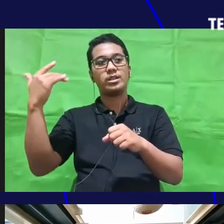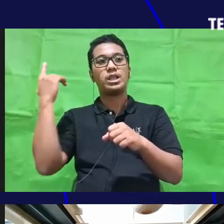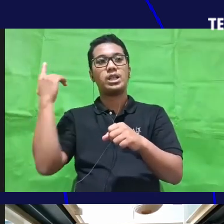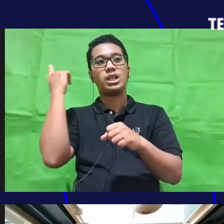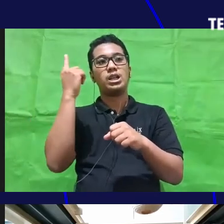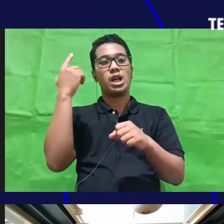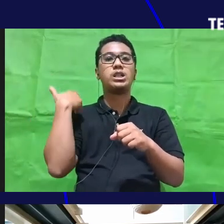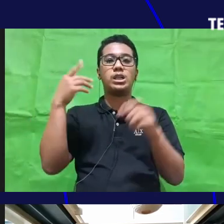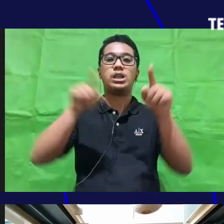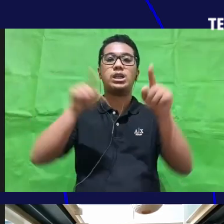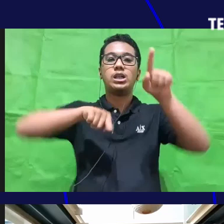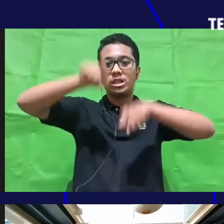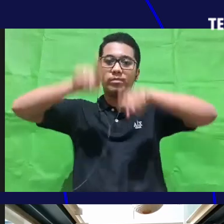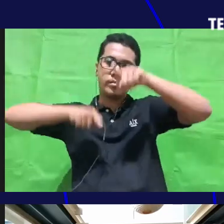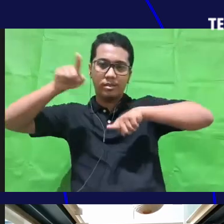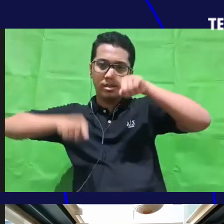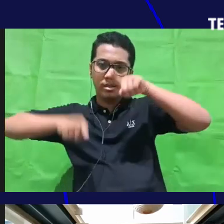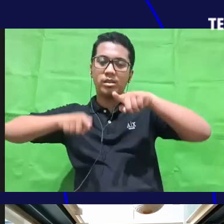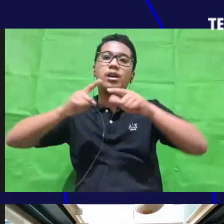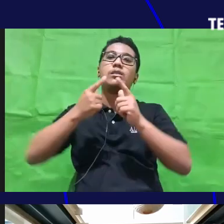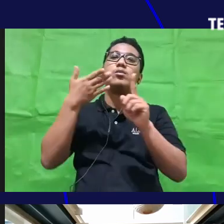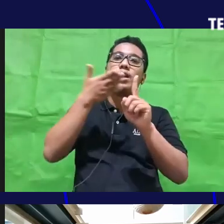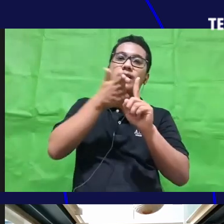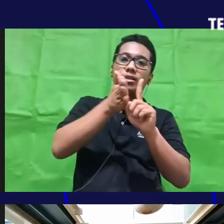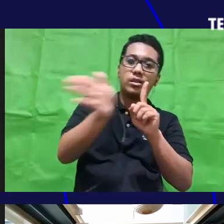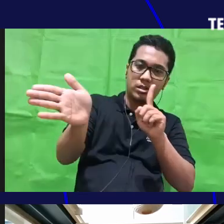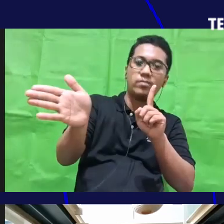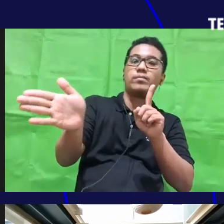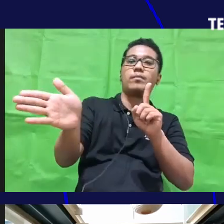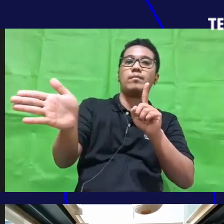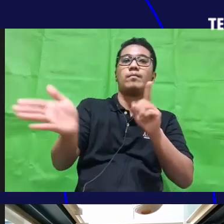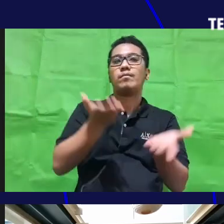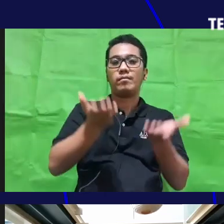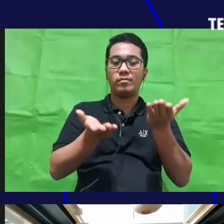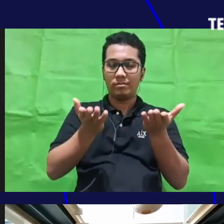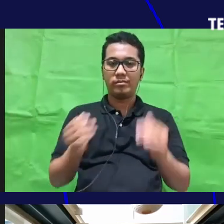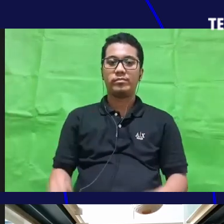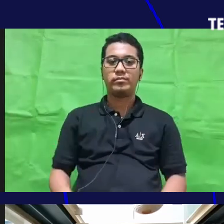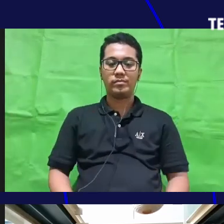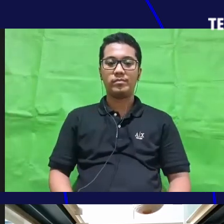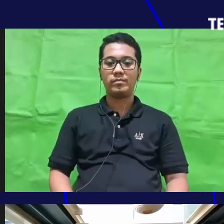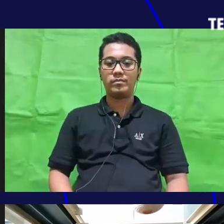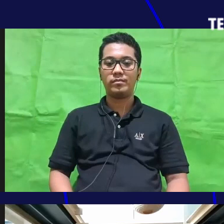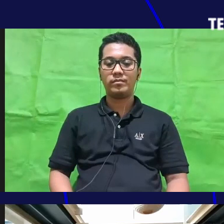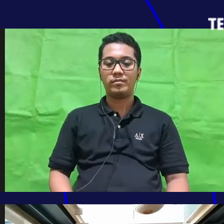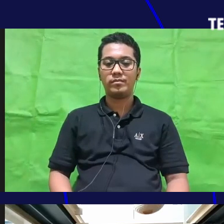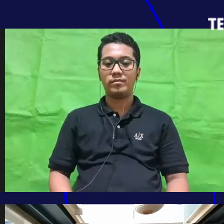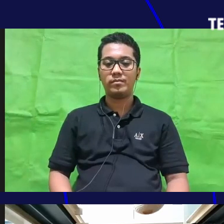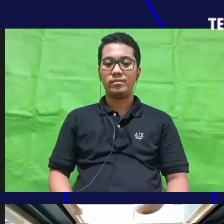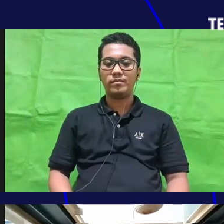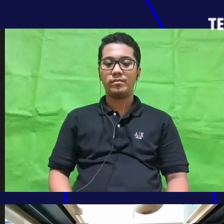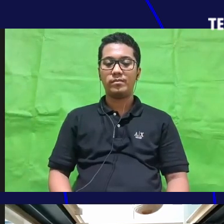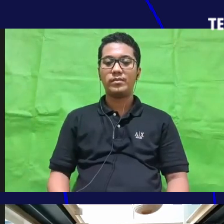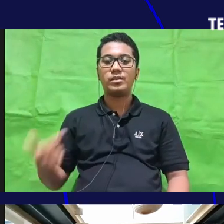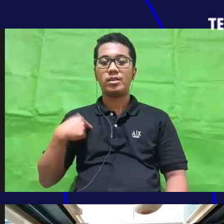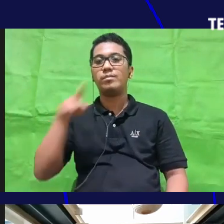atau alternatif yang membuat itu memungkinkan emansipasi gitu. Nah, jadi saya bertanya apakah